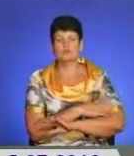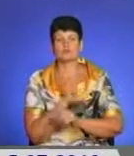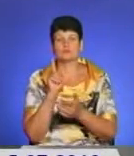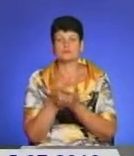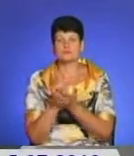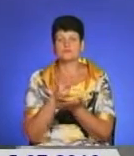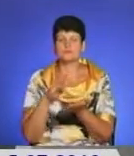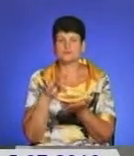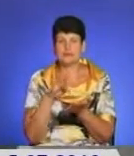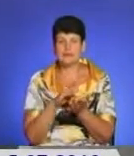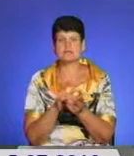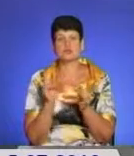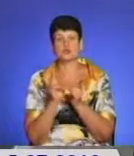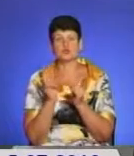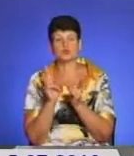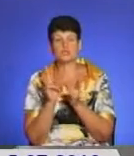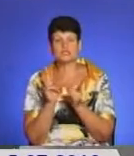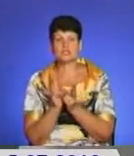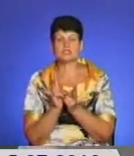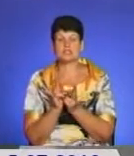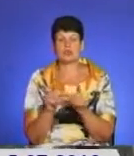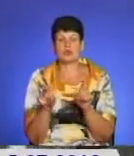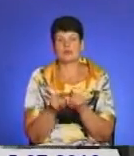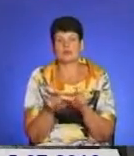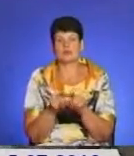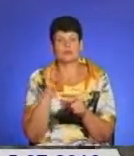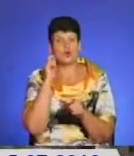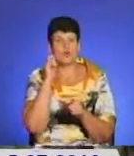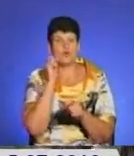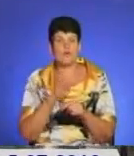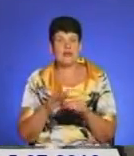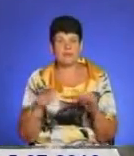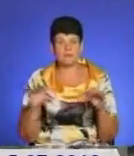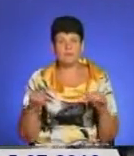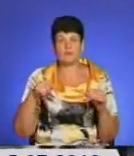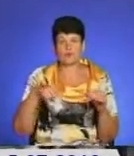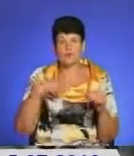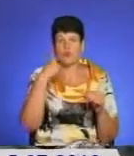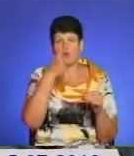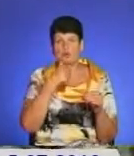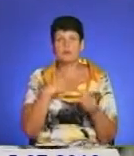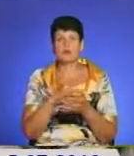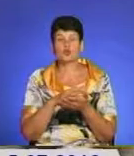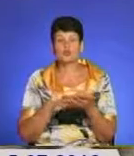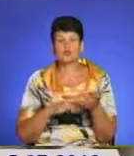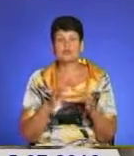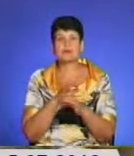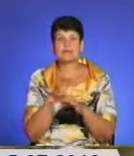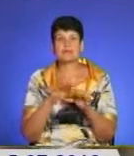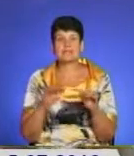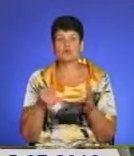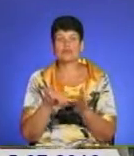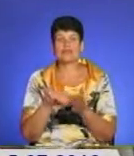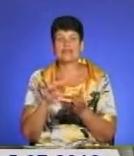Незабутні зустрічі з ровесниками Малковеку, Горжеву і Луцені. В цьому році ми продовжуємо цей проект. Діти учасників АТО